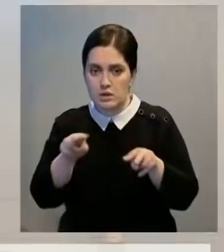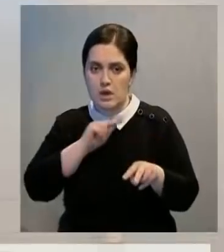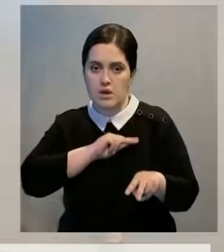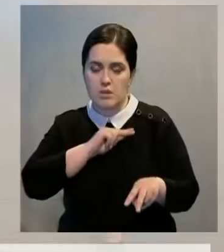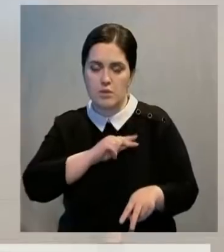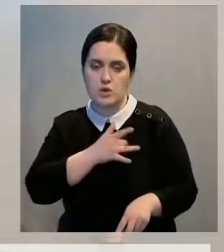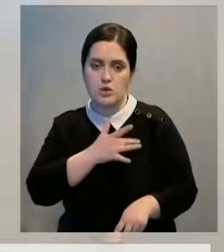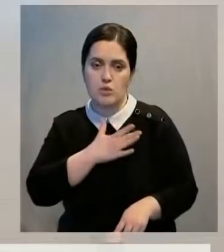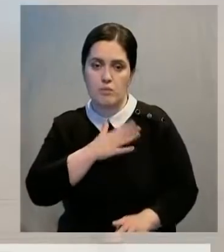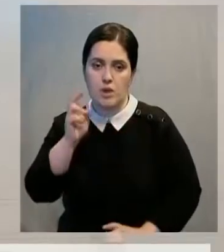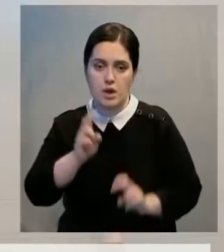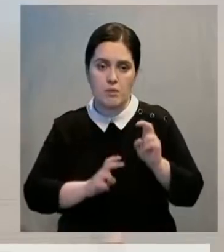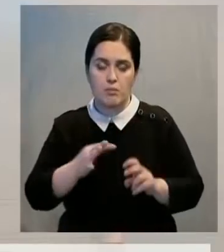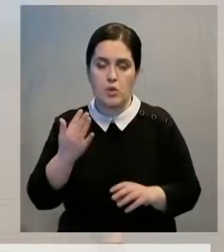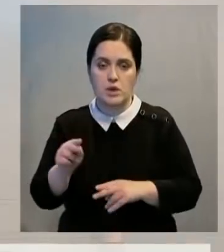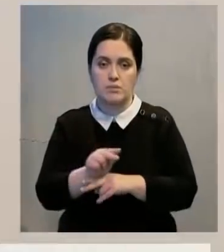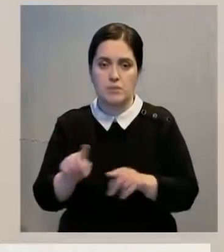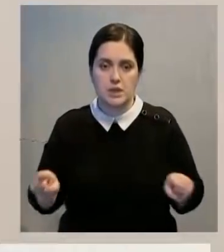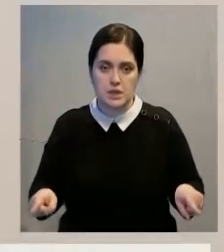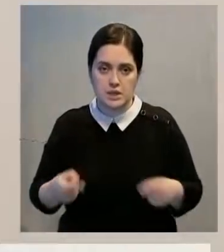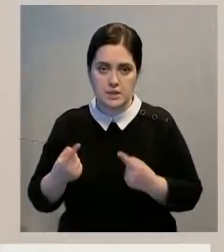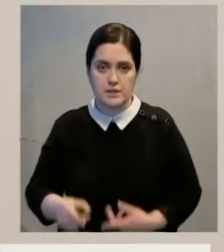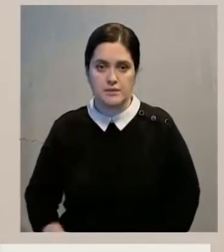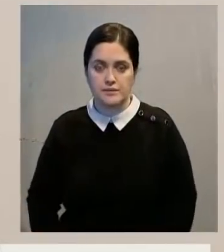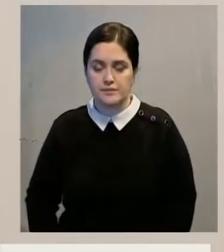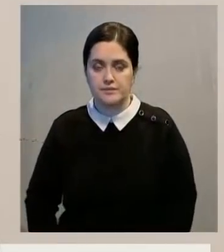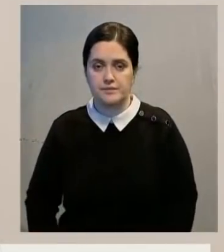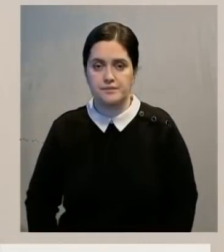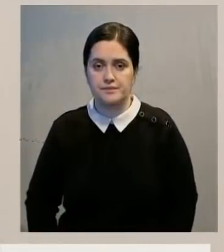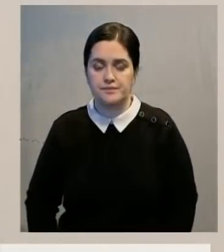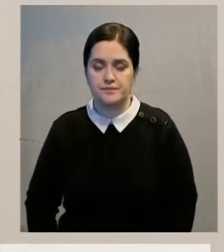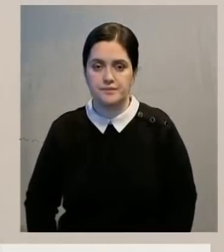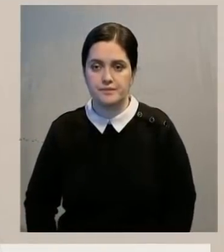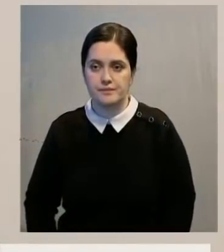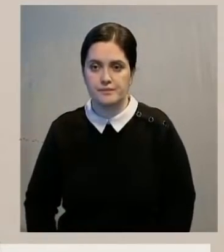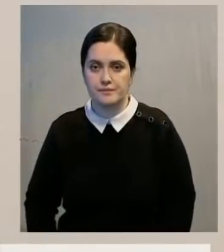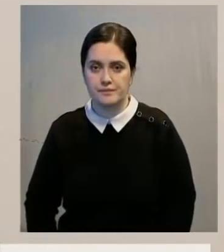собственников предприятий по их модернизации. Андрей Деминок, Хабар, 24.